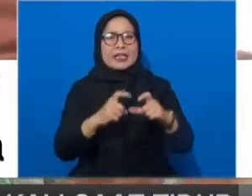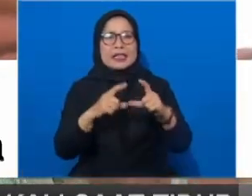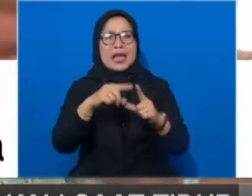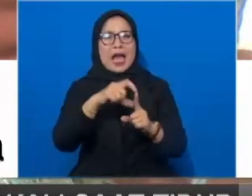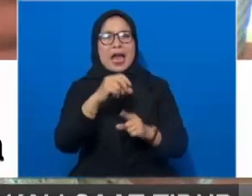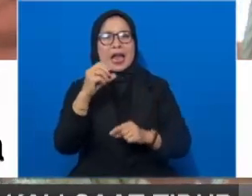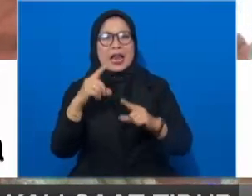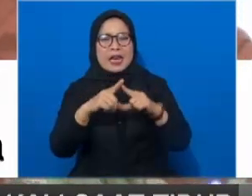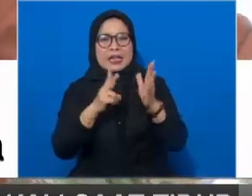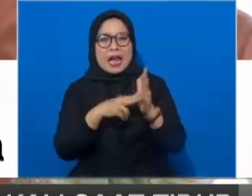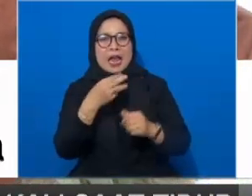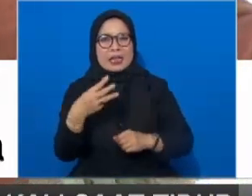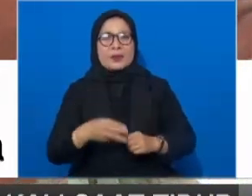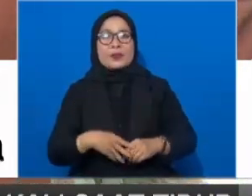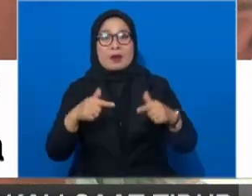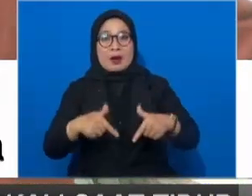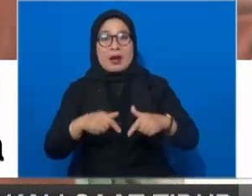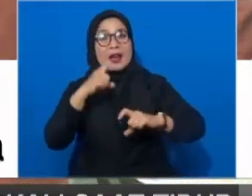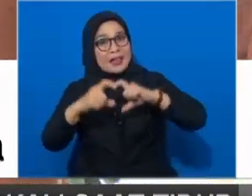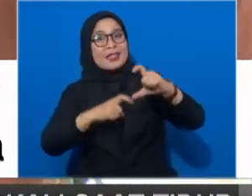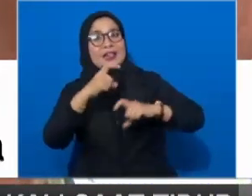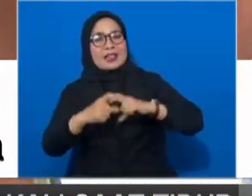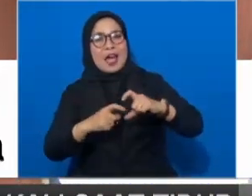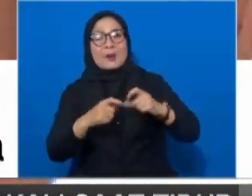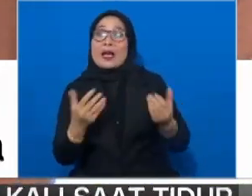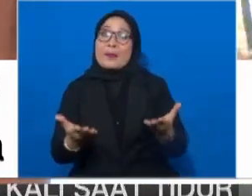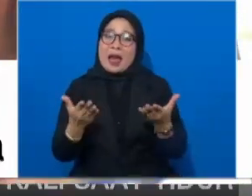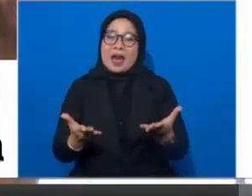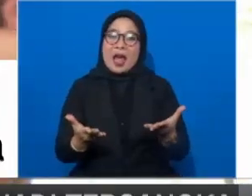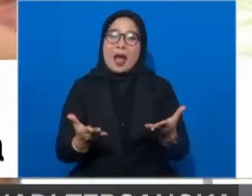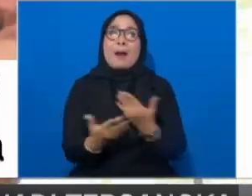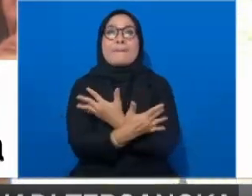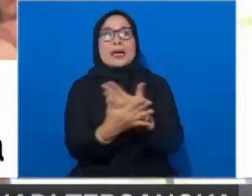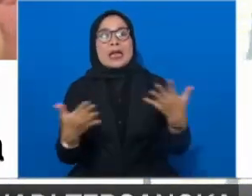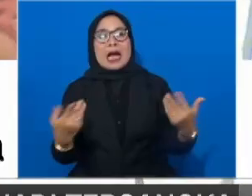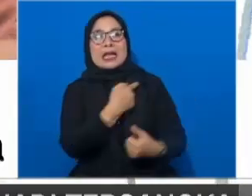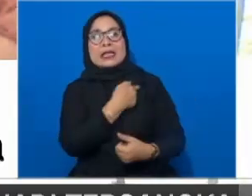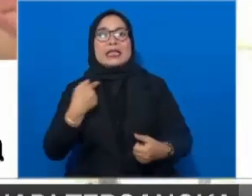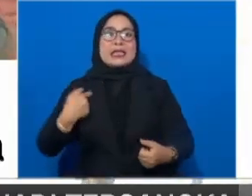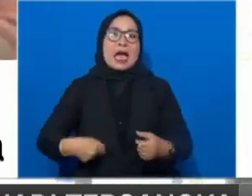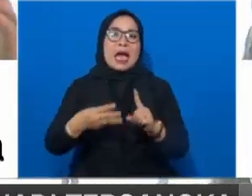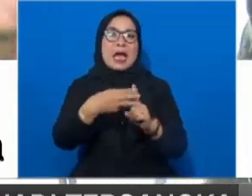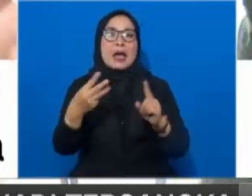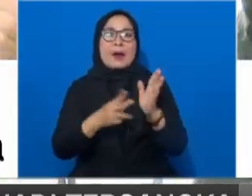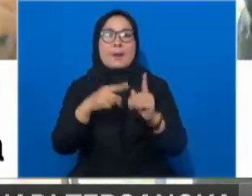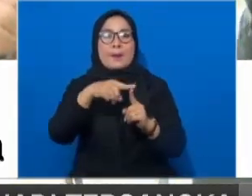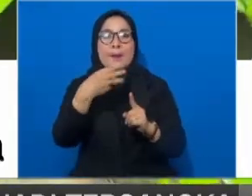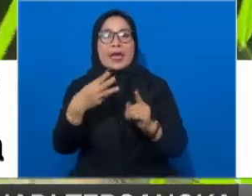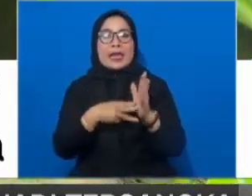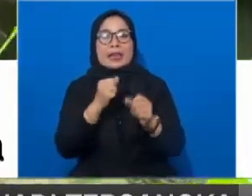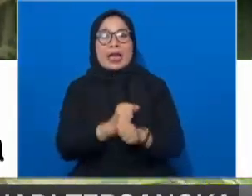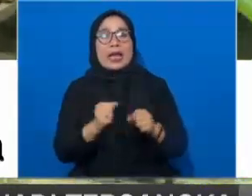lebih jauh bagaimana kehidupan sehari-hari warga suku Cina Benteng. Kemudian bagaimana mereka melakukan berbagai